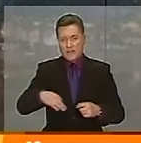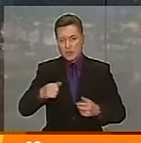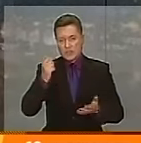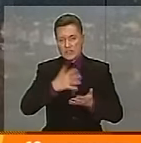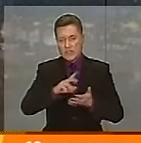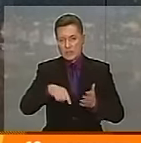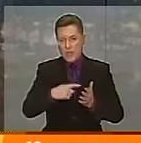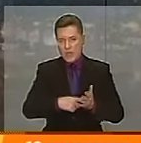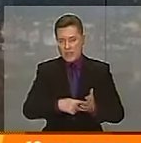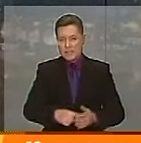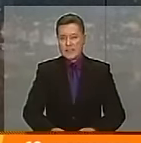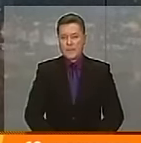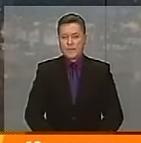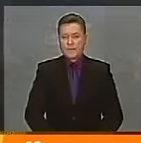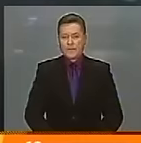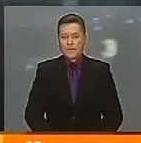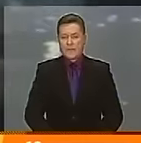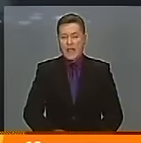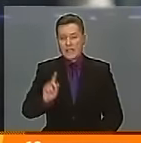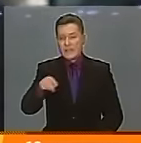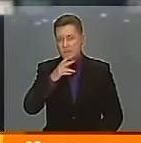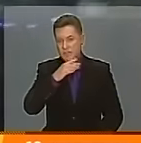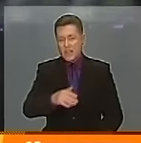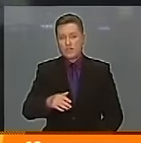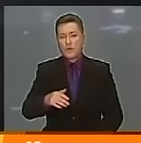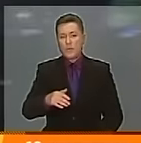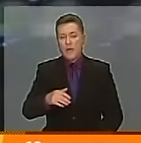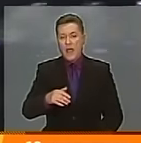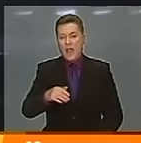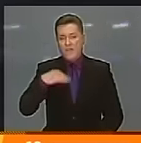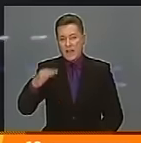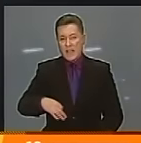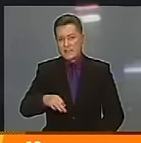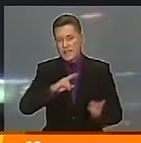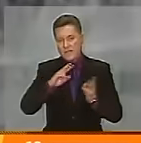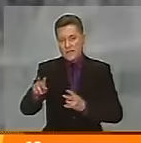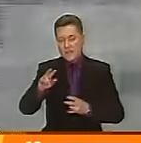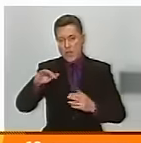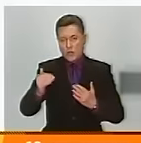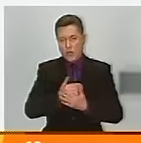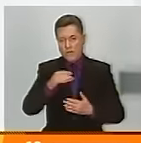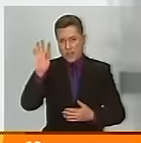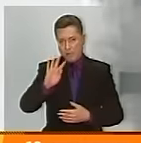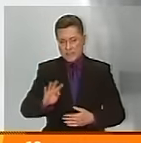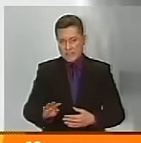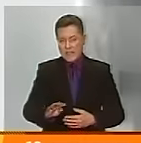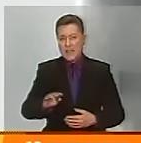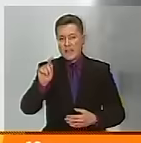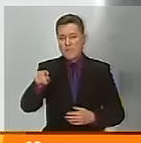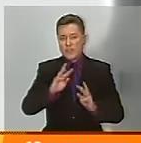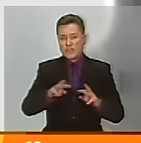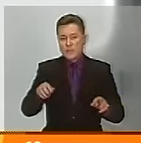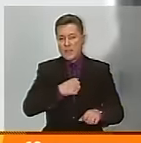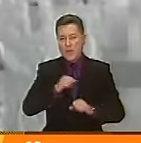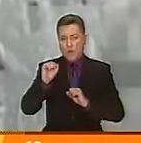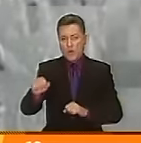із посиланням на джерела в поліції. Тим часом Франція завдала нових ударів по Сирії. Відео рейду виклали в тамтешньому Міноборони.